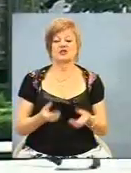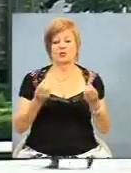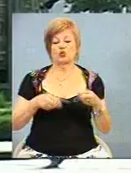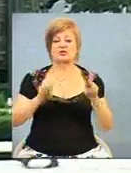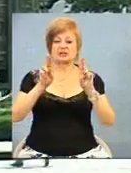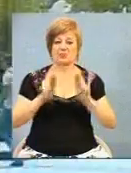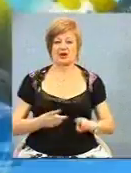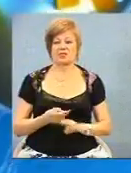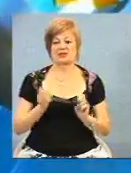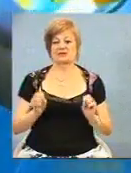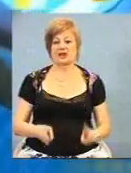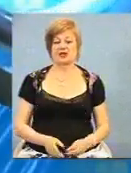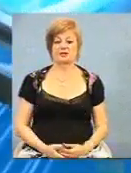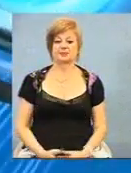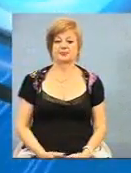правил безпеки.